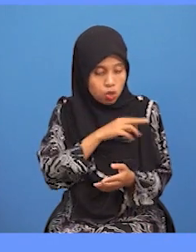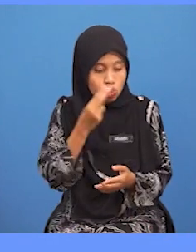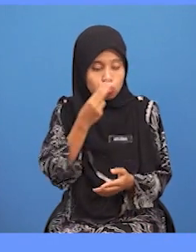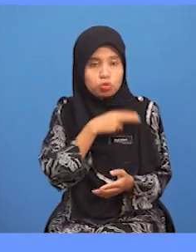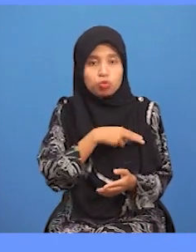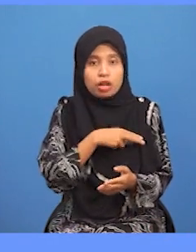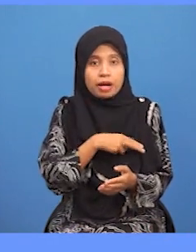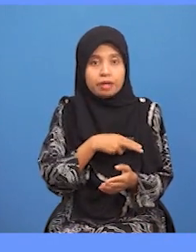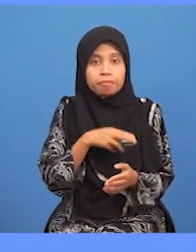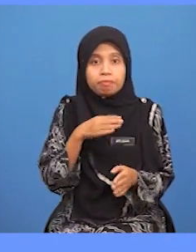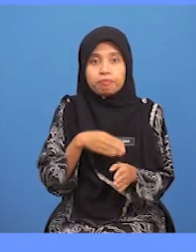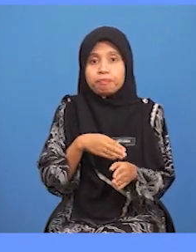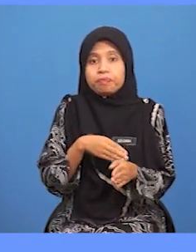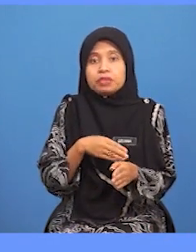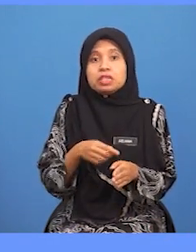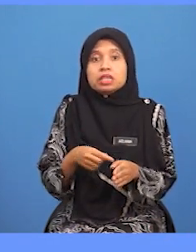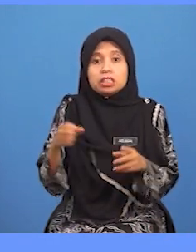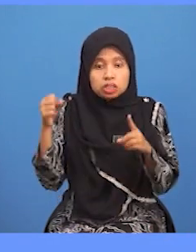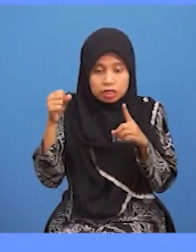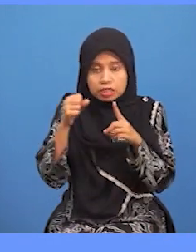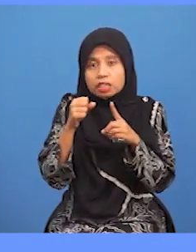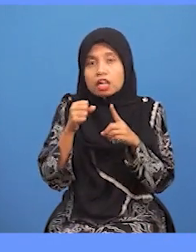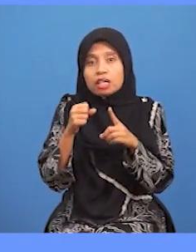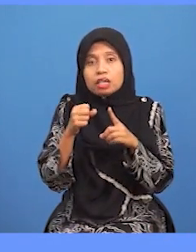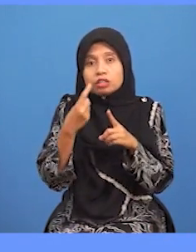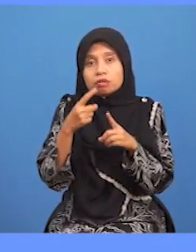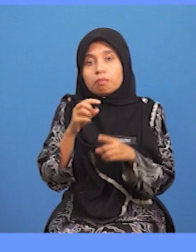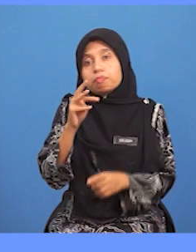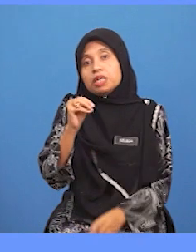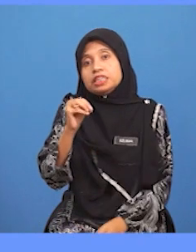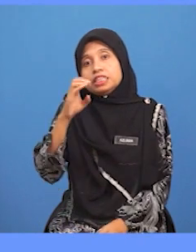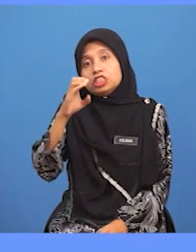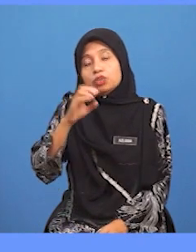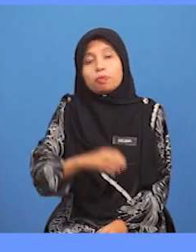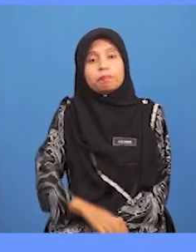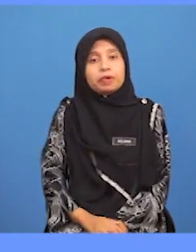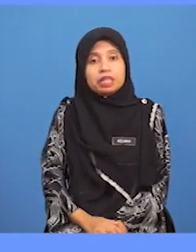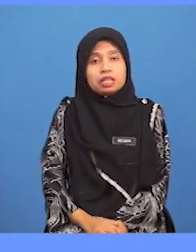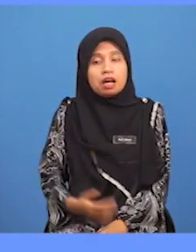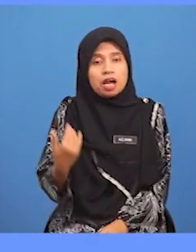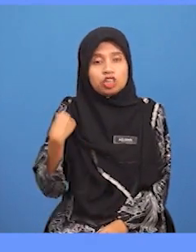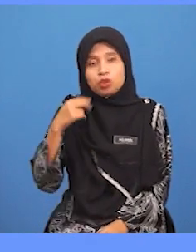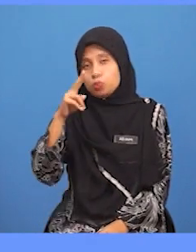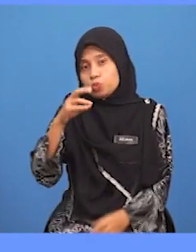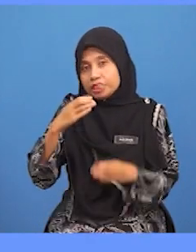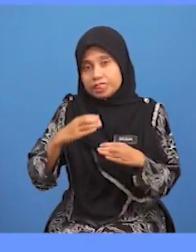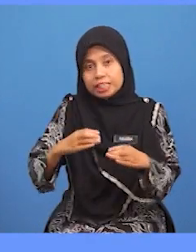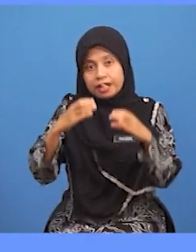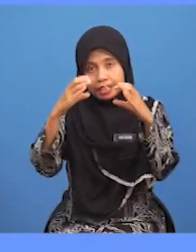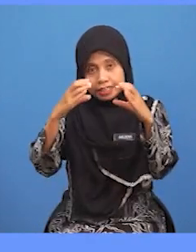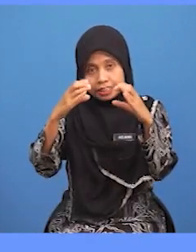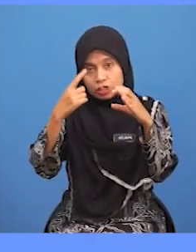berdasarkan kuantiti yang disasarkan dengan menggunakan kaedah margin caruman. Terdapat dua kaedah untuk